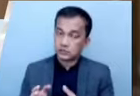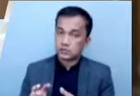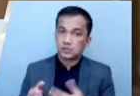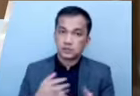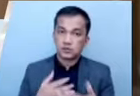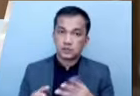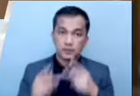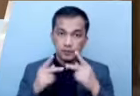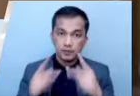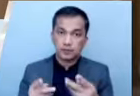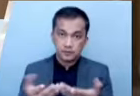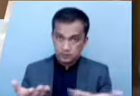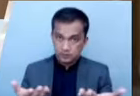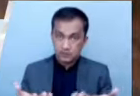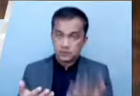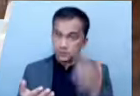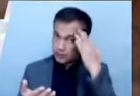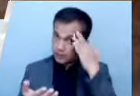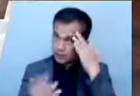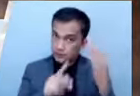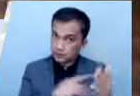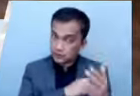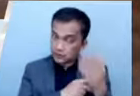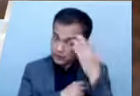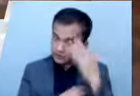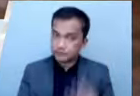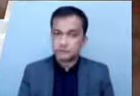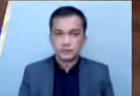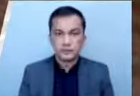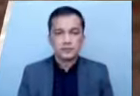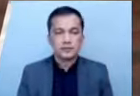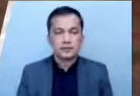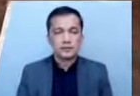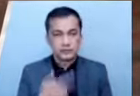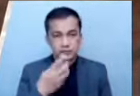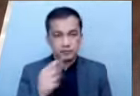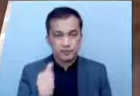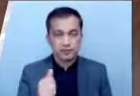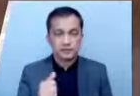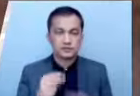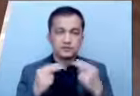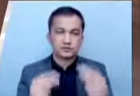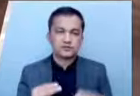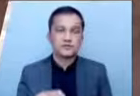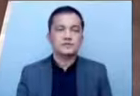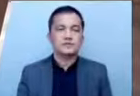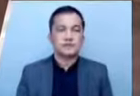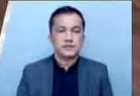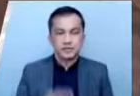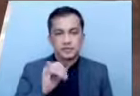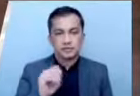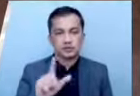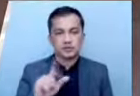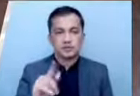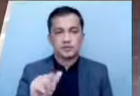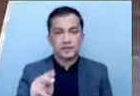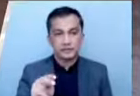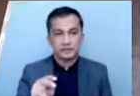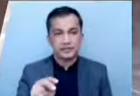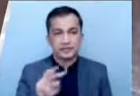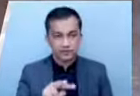na may kaalaman, personal knowledge. Para sa GMA Integrated News, Marisol Abdurrahman,